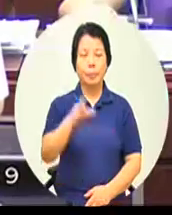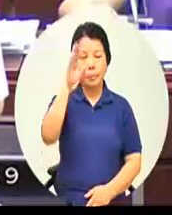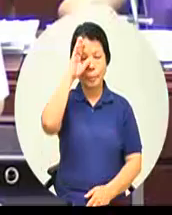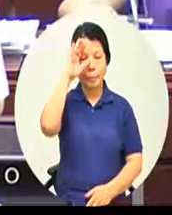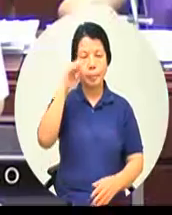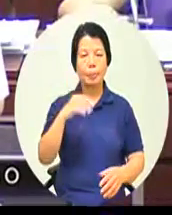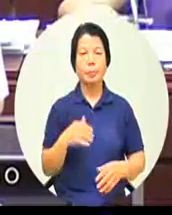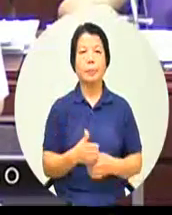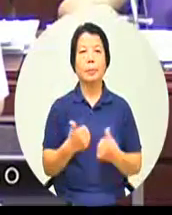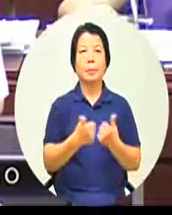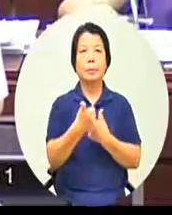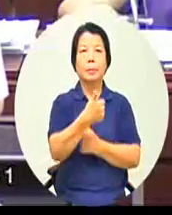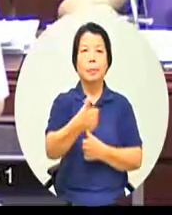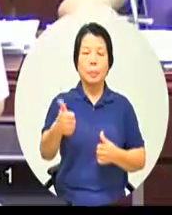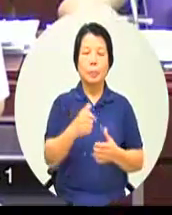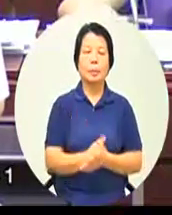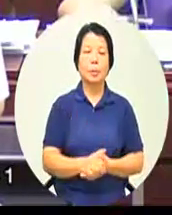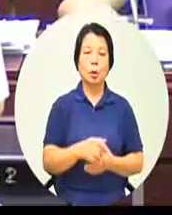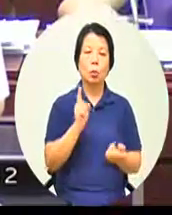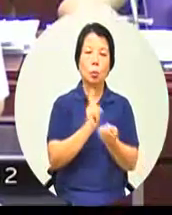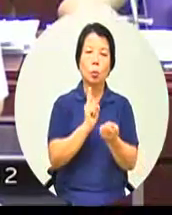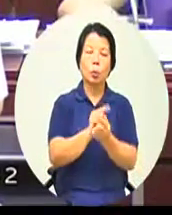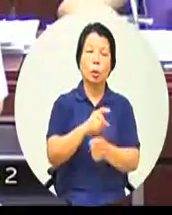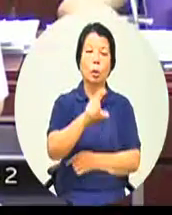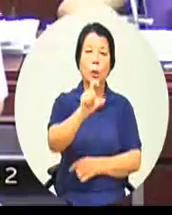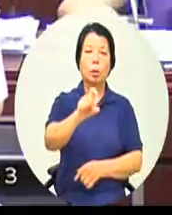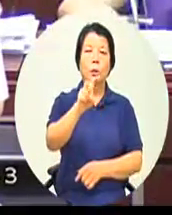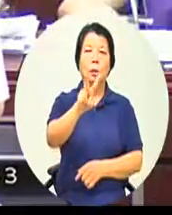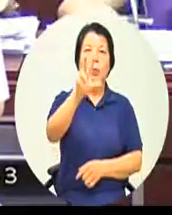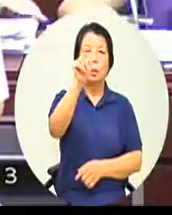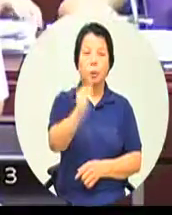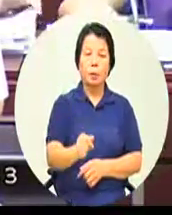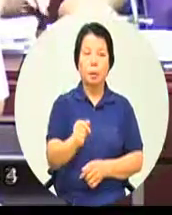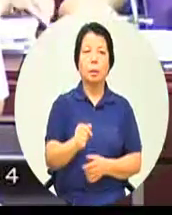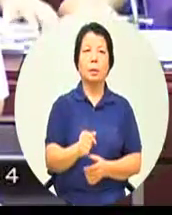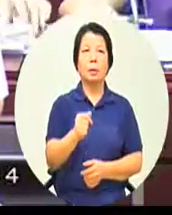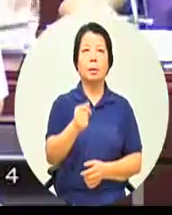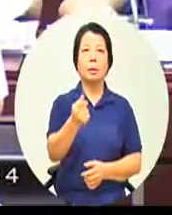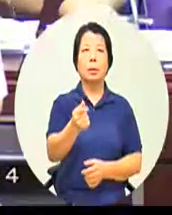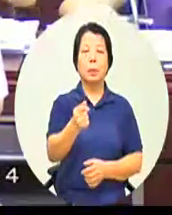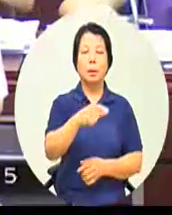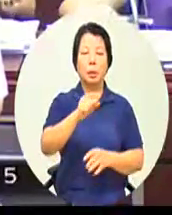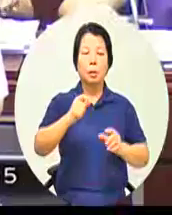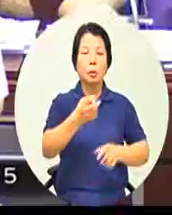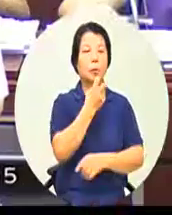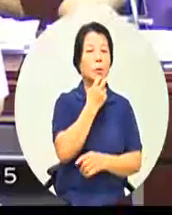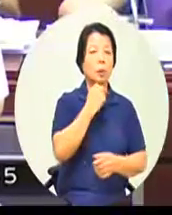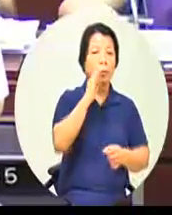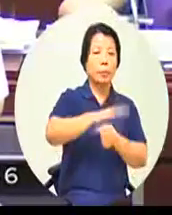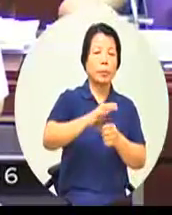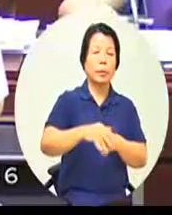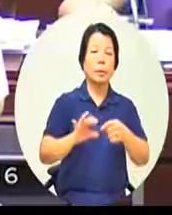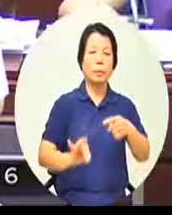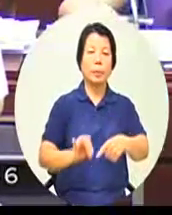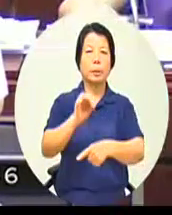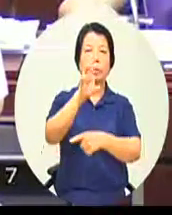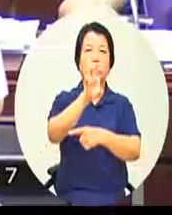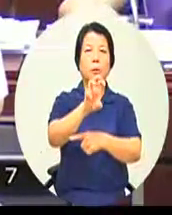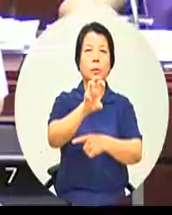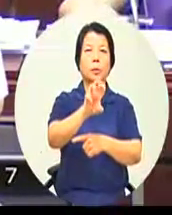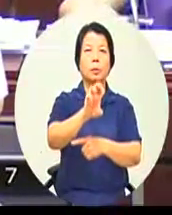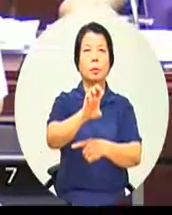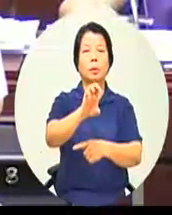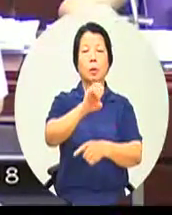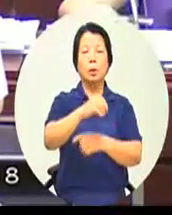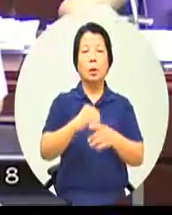迄经费的代志哦，伊是全部有62亿哦，但是咱这红熊推动的时阵，中央补助90%啦。我们市